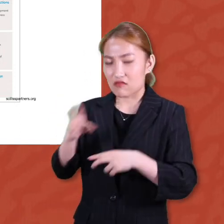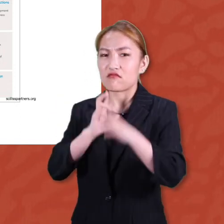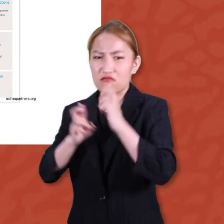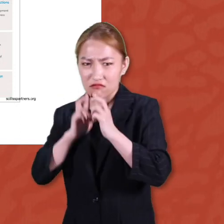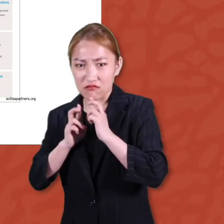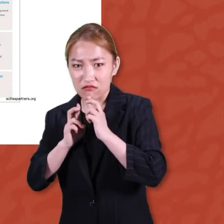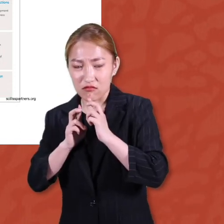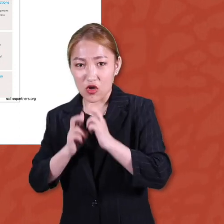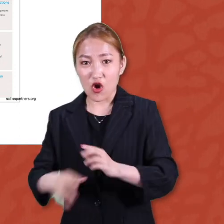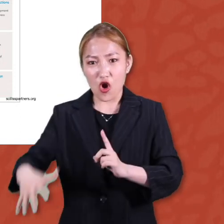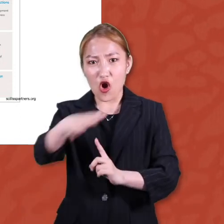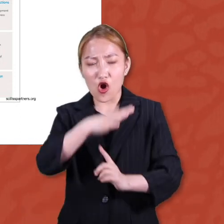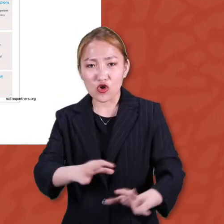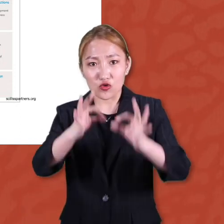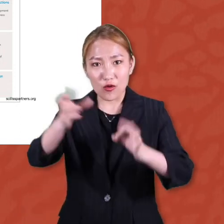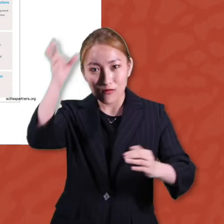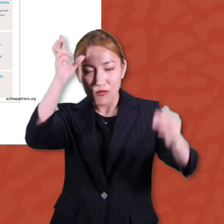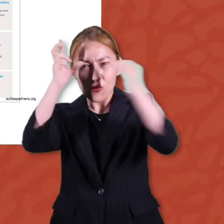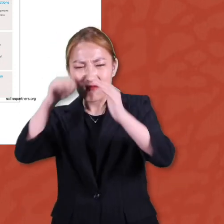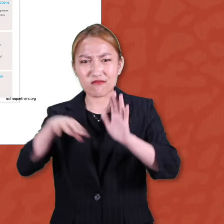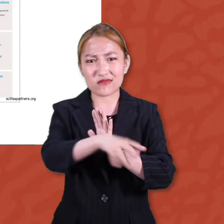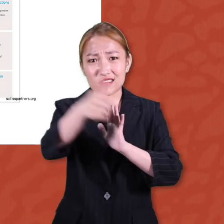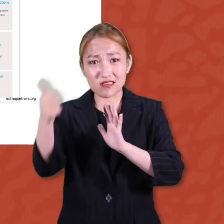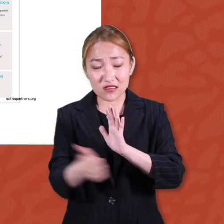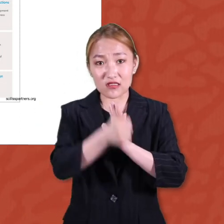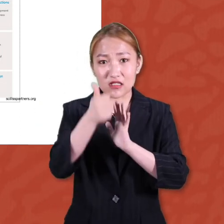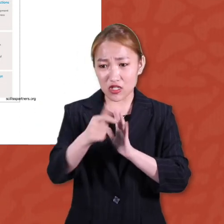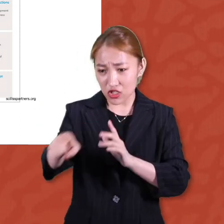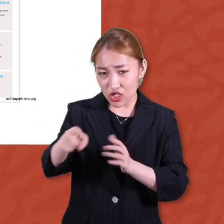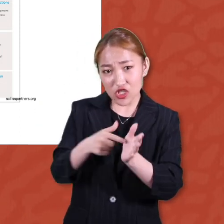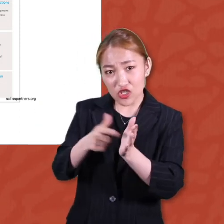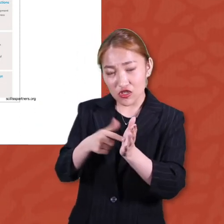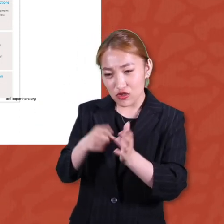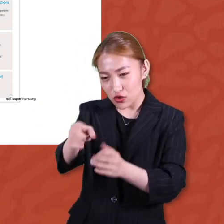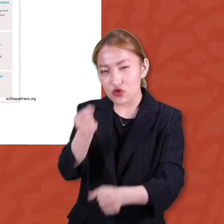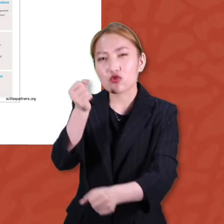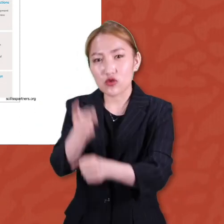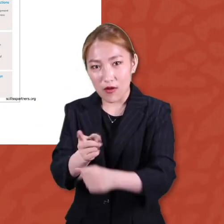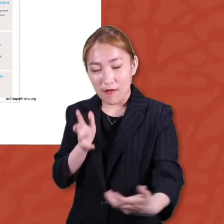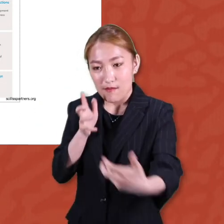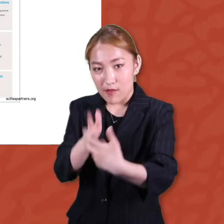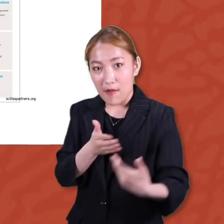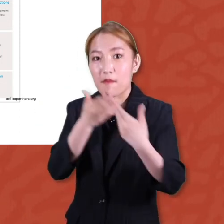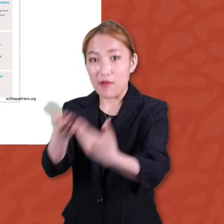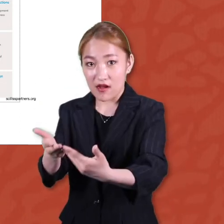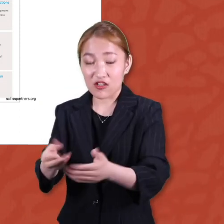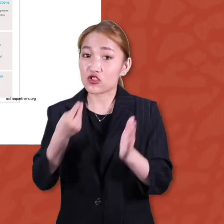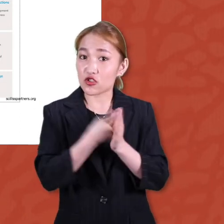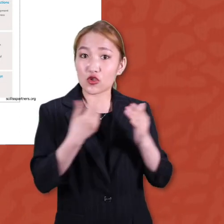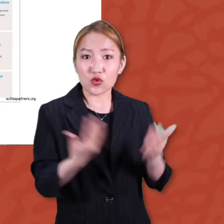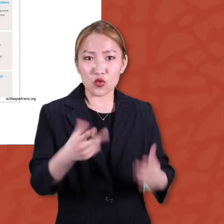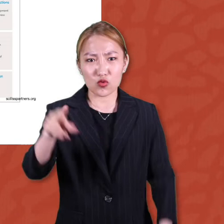тэгш хүтэмжтэй орчинд сургалтын хөтөлбөрийг суралцагчийн олон талт байдалд нийцүүлэн тохируулж жишээ нь